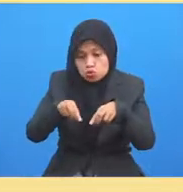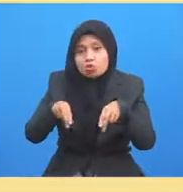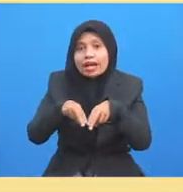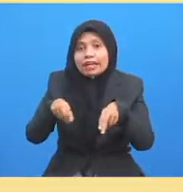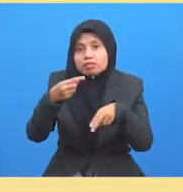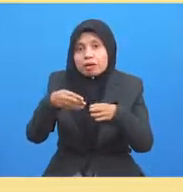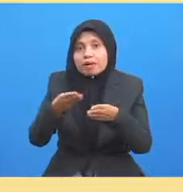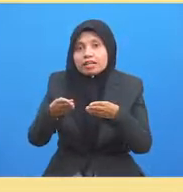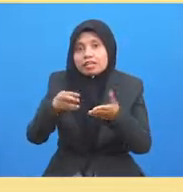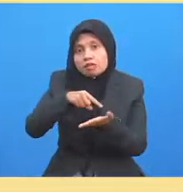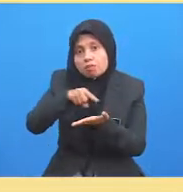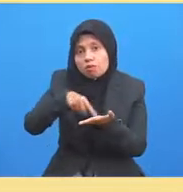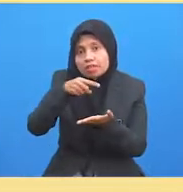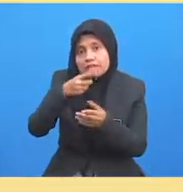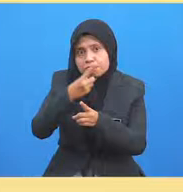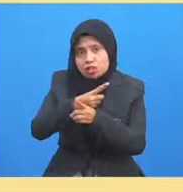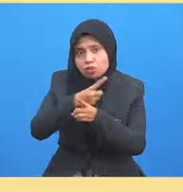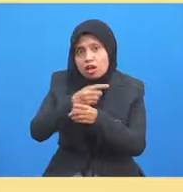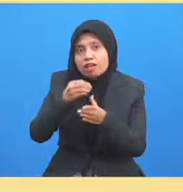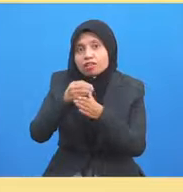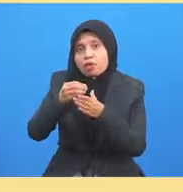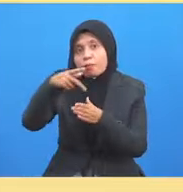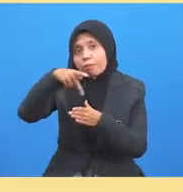atau prototip yang ingin dihasilkan.